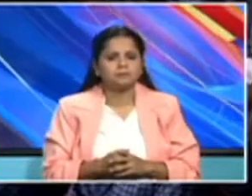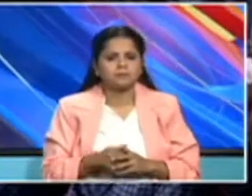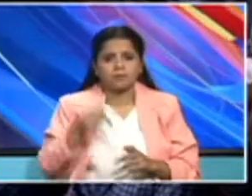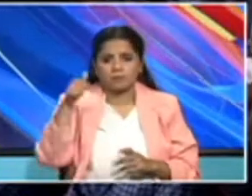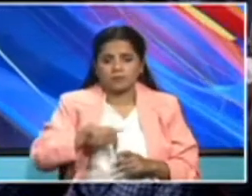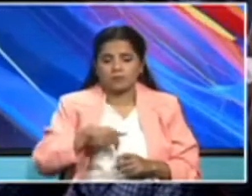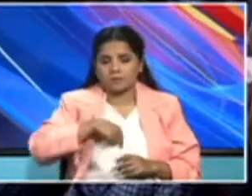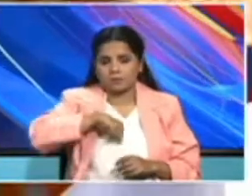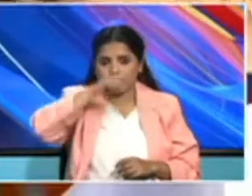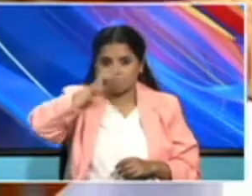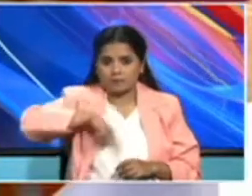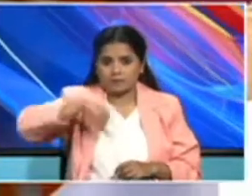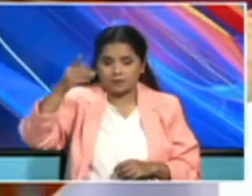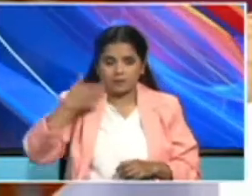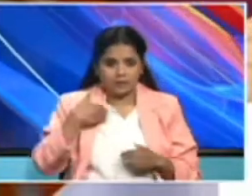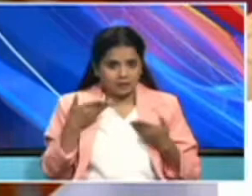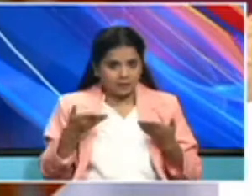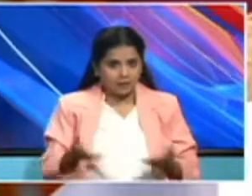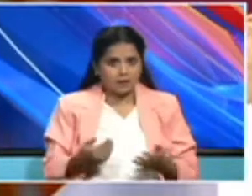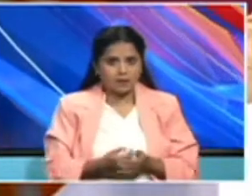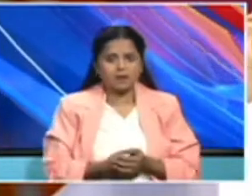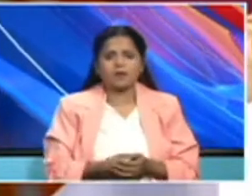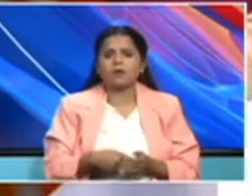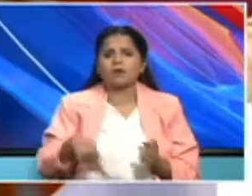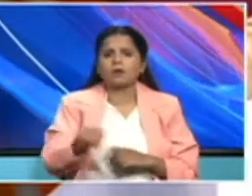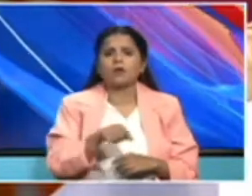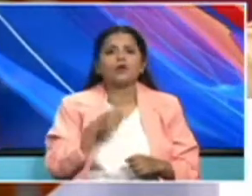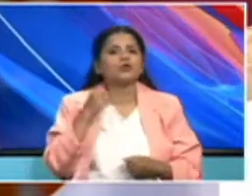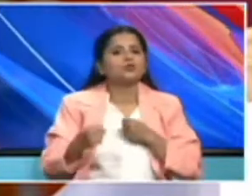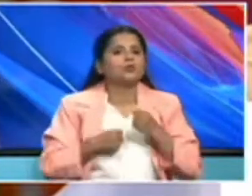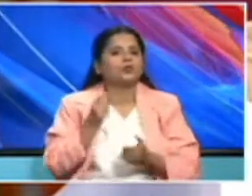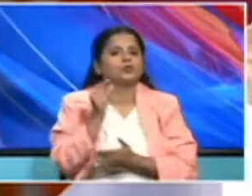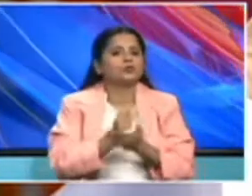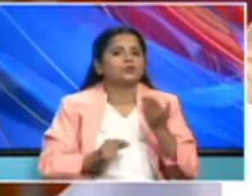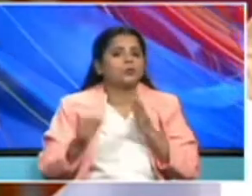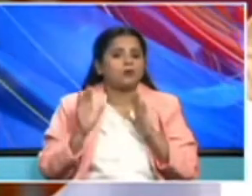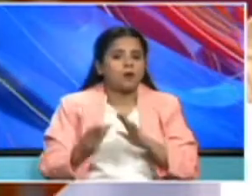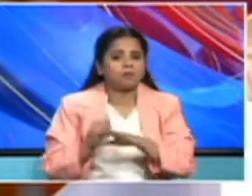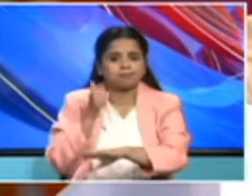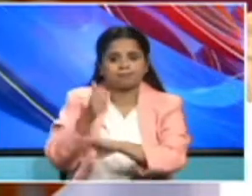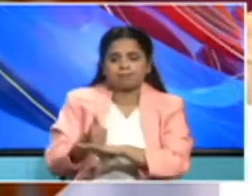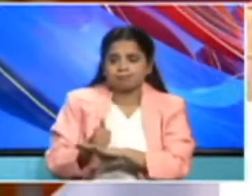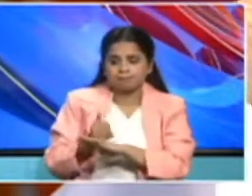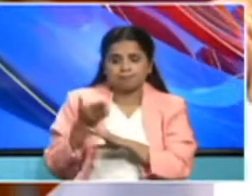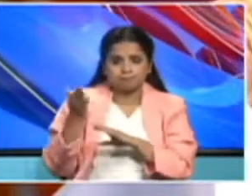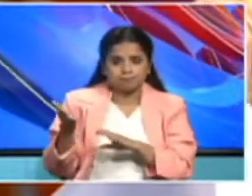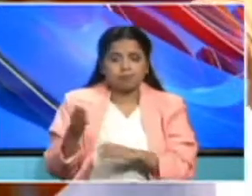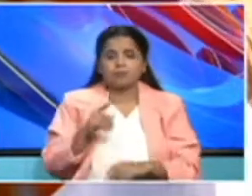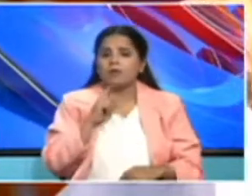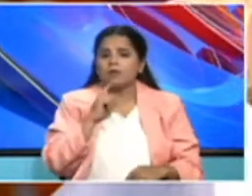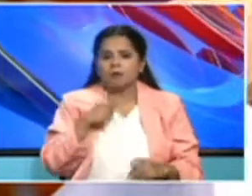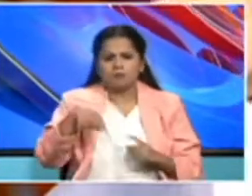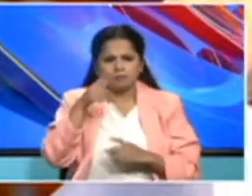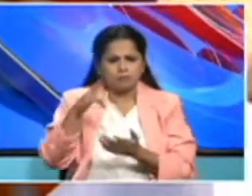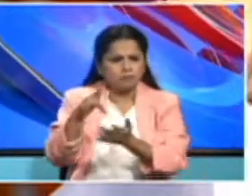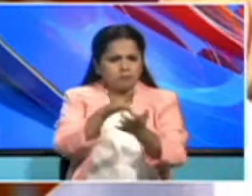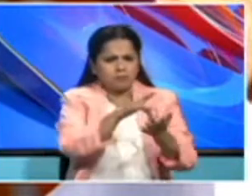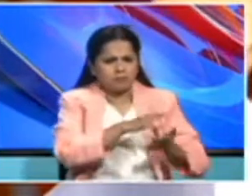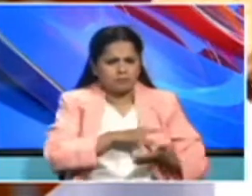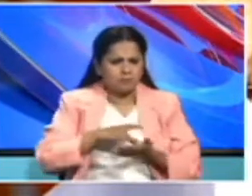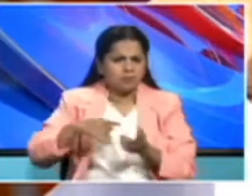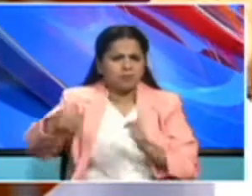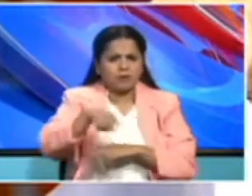आज देश में स्पोर्ट्स यूनिवर्सिटीज बन रही है, कोने कोने में आधुनिक